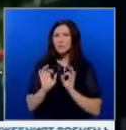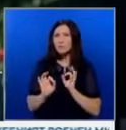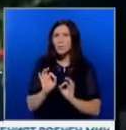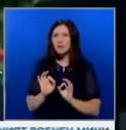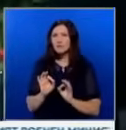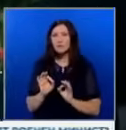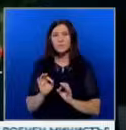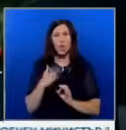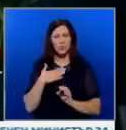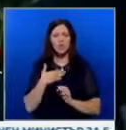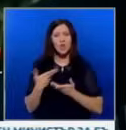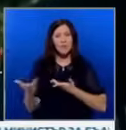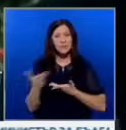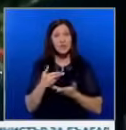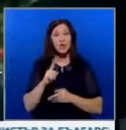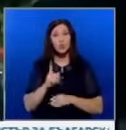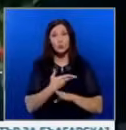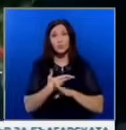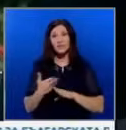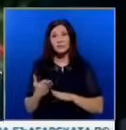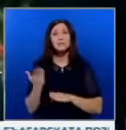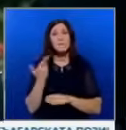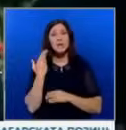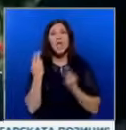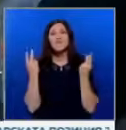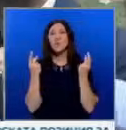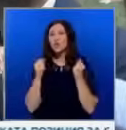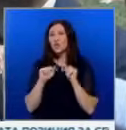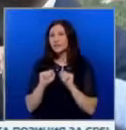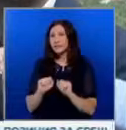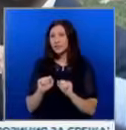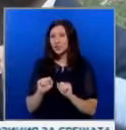от нашите беседи, които провеждаме, са били в ролята на защитник.